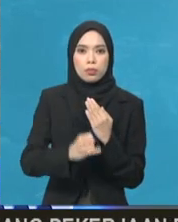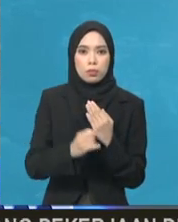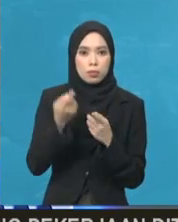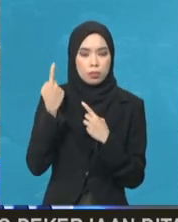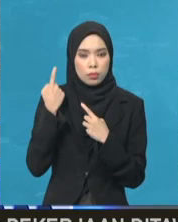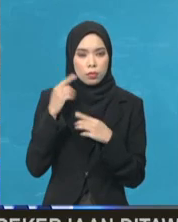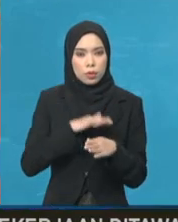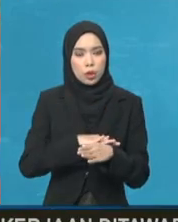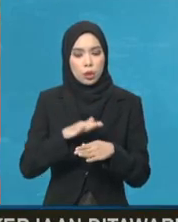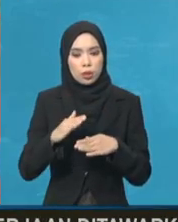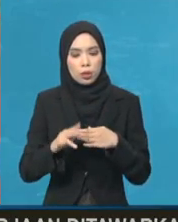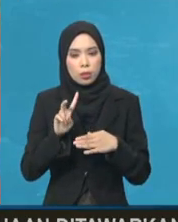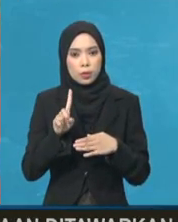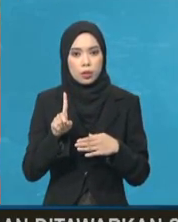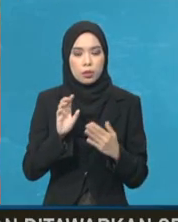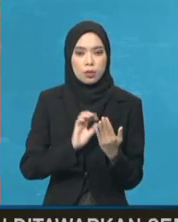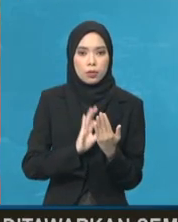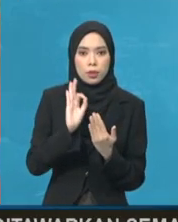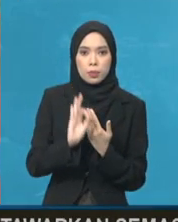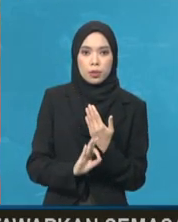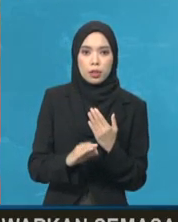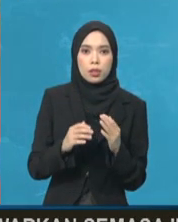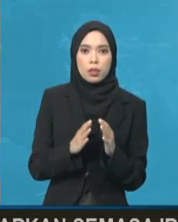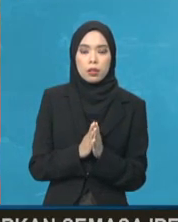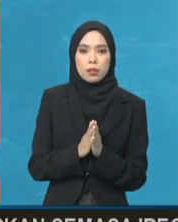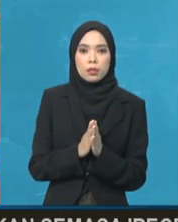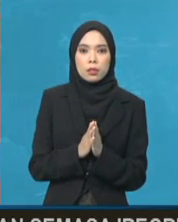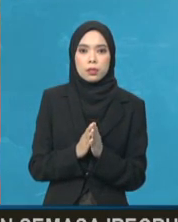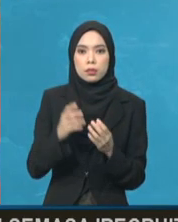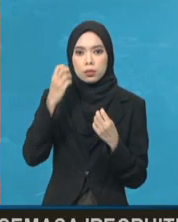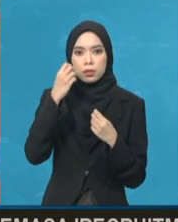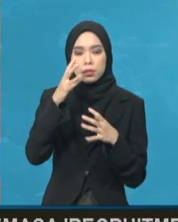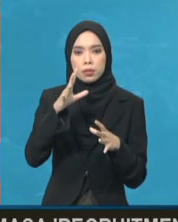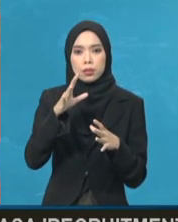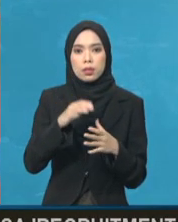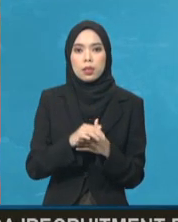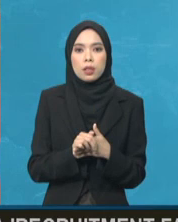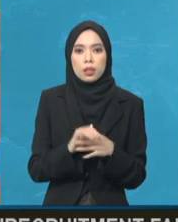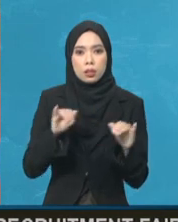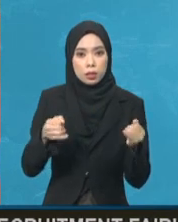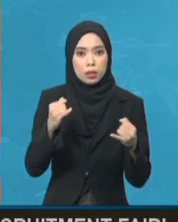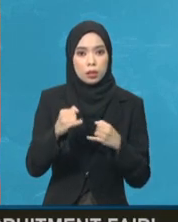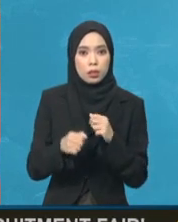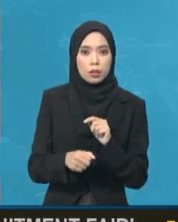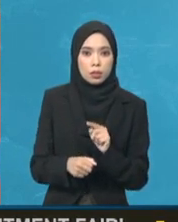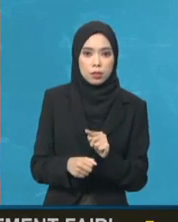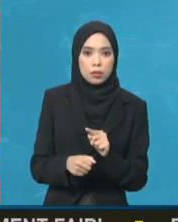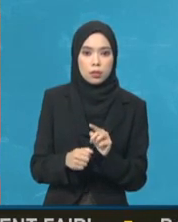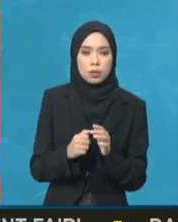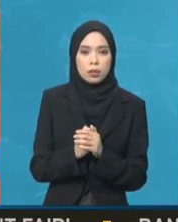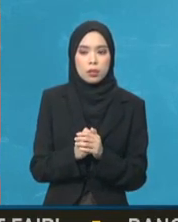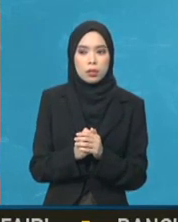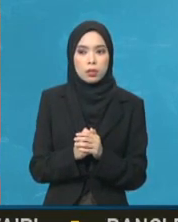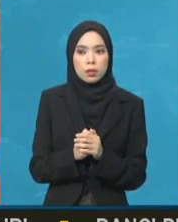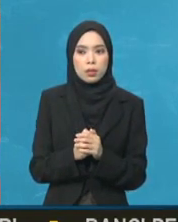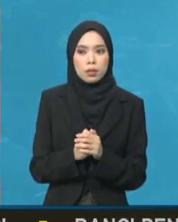Februari menurut siaran media jabatan perancangan ekonomi dan statistik kementerian keuangan dan ekonomi pengendalian peringkat